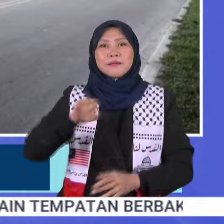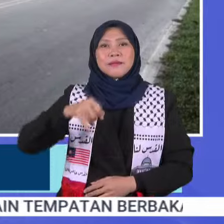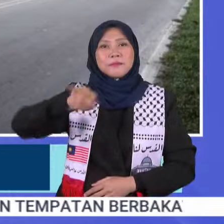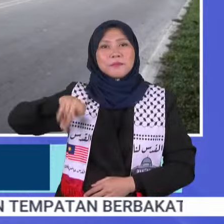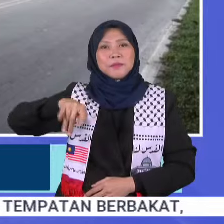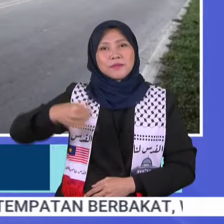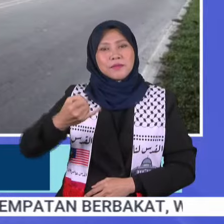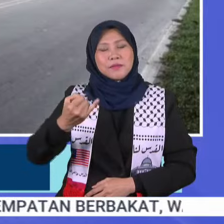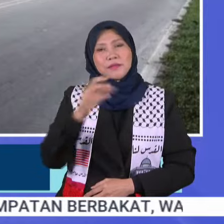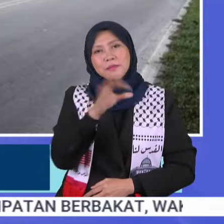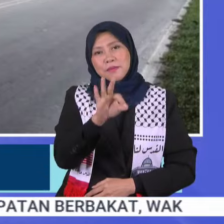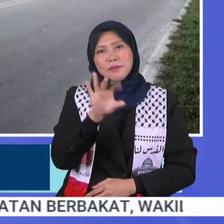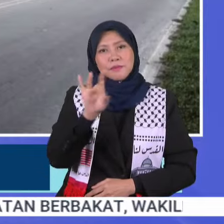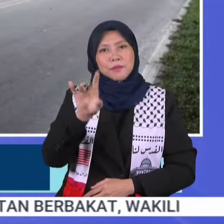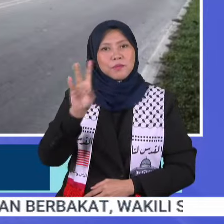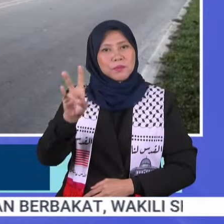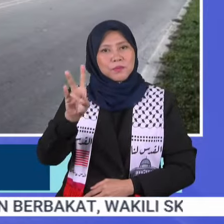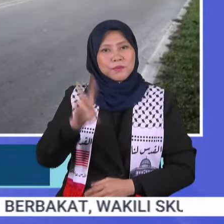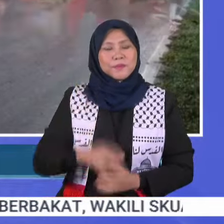Jalan 1987.